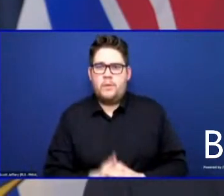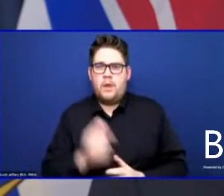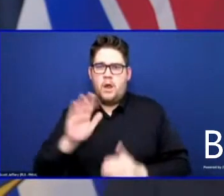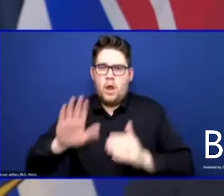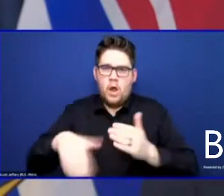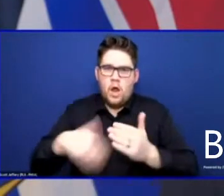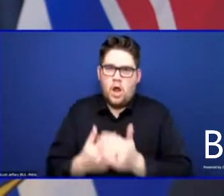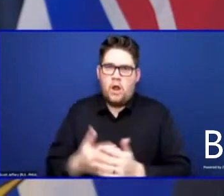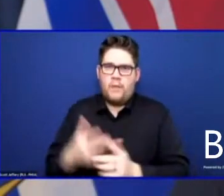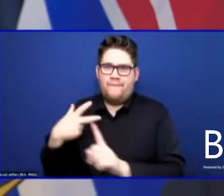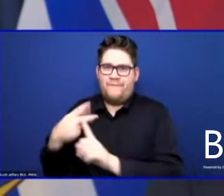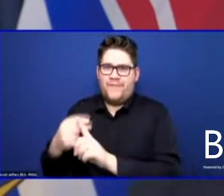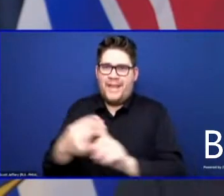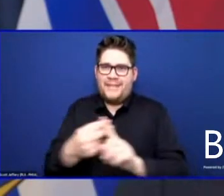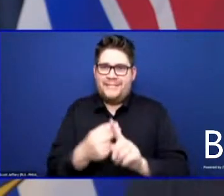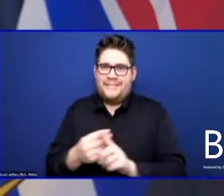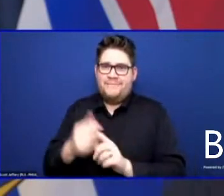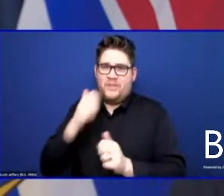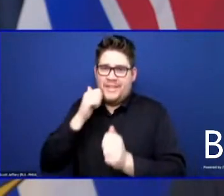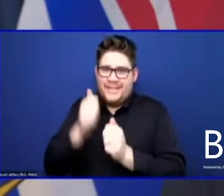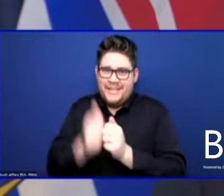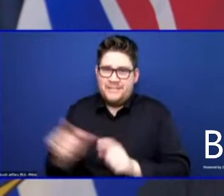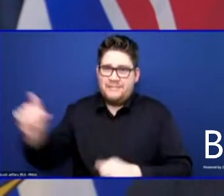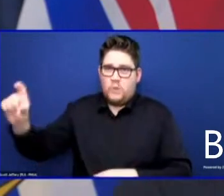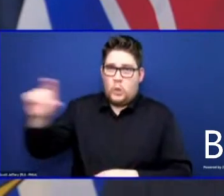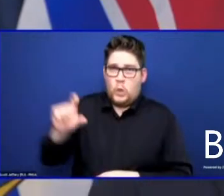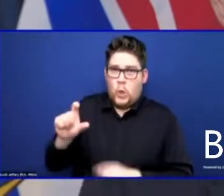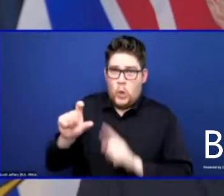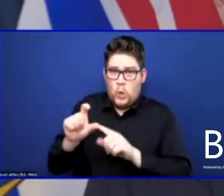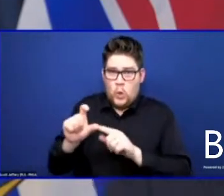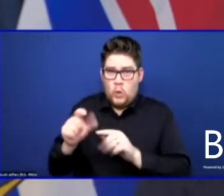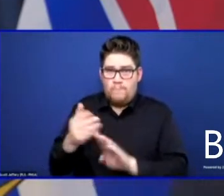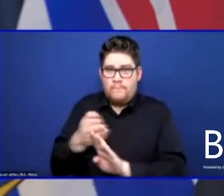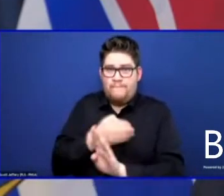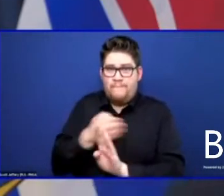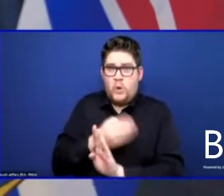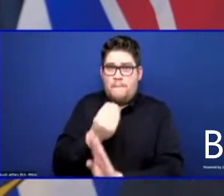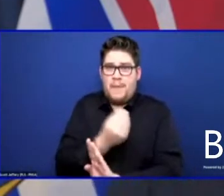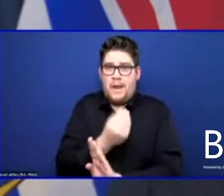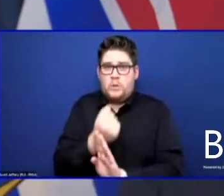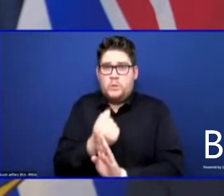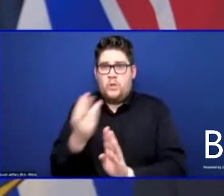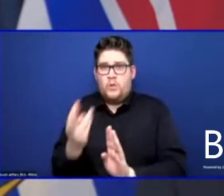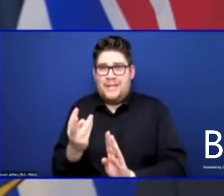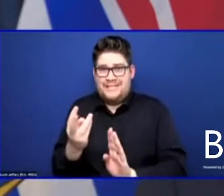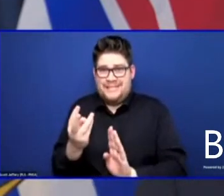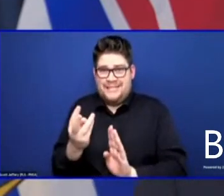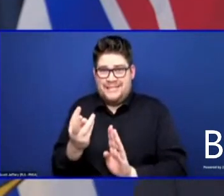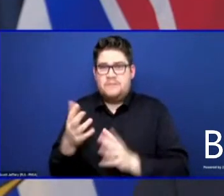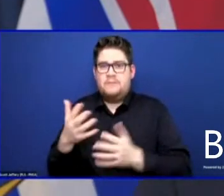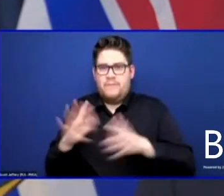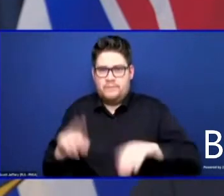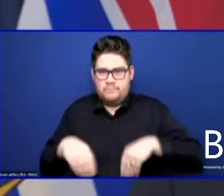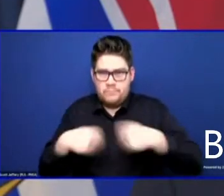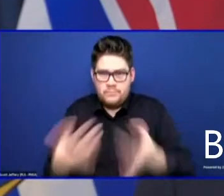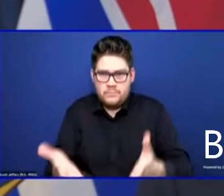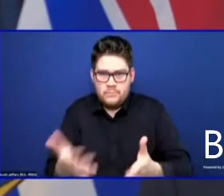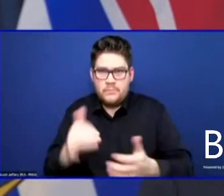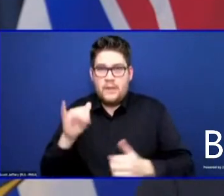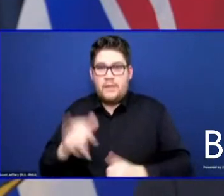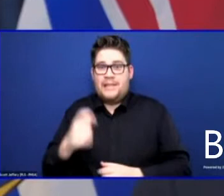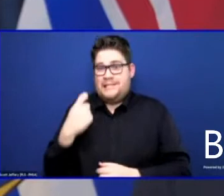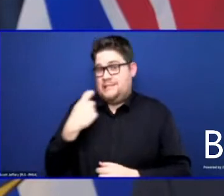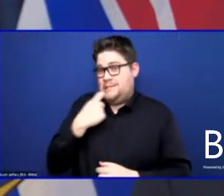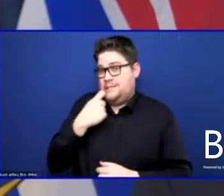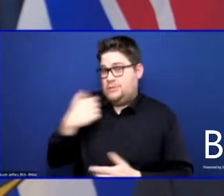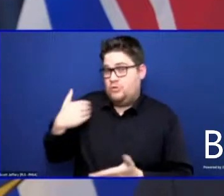it that came before Monday, Tuesday, and Wednesday of this week, and a significant portion now of that which we were provided this week. So 那么